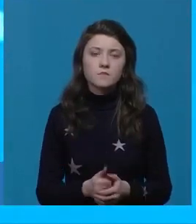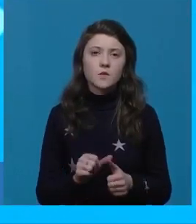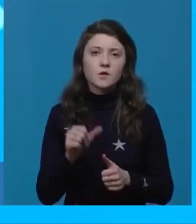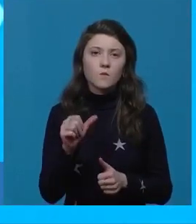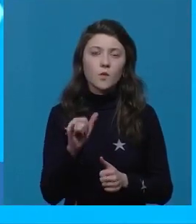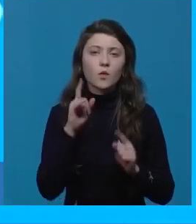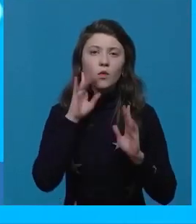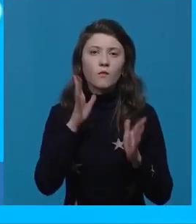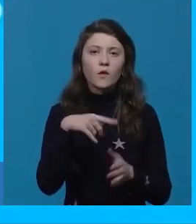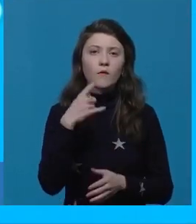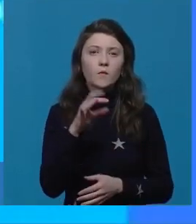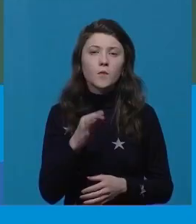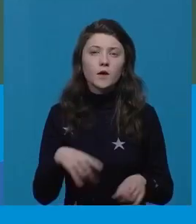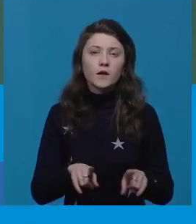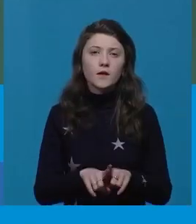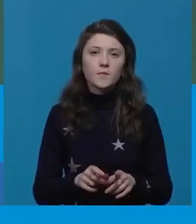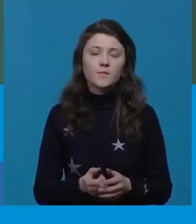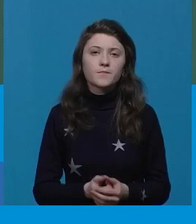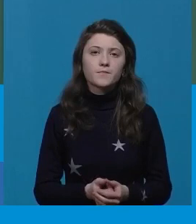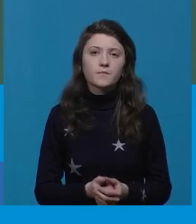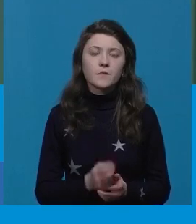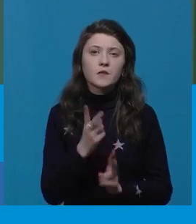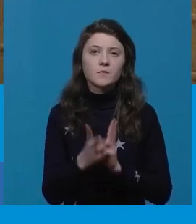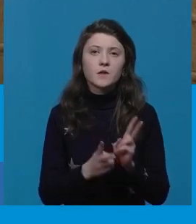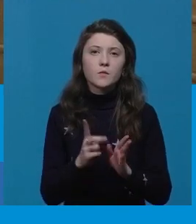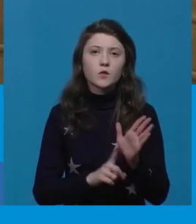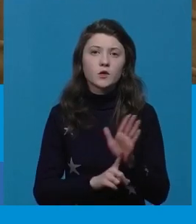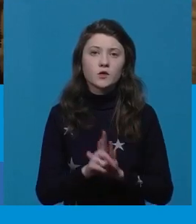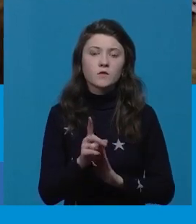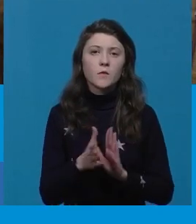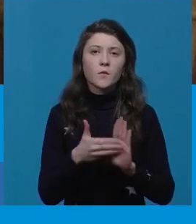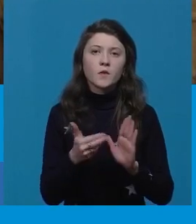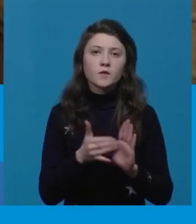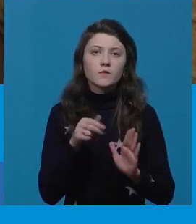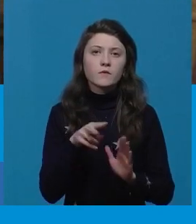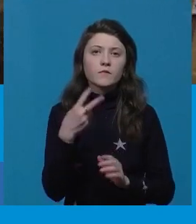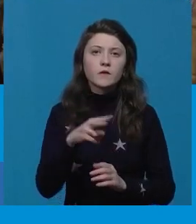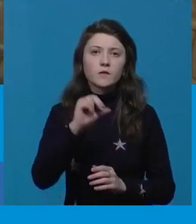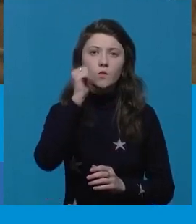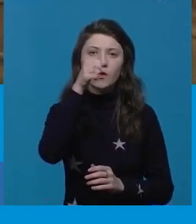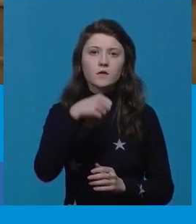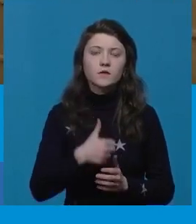випуску говоритимемо про наступне. Зі змінами починається призов у 2020 році.